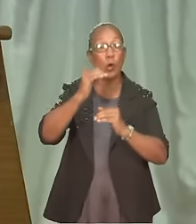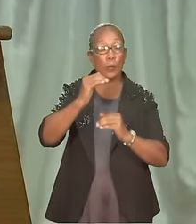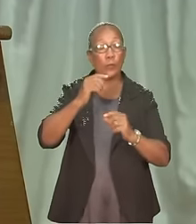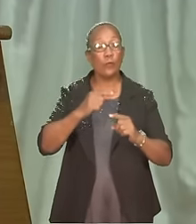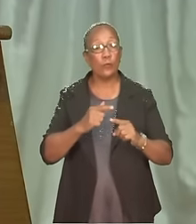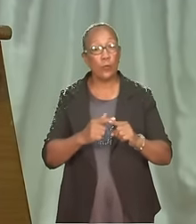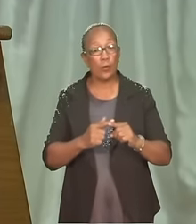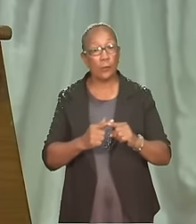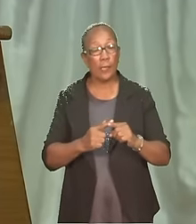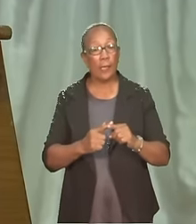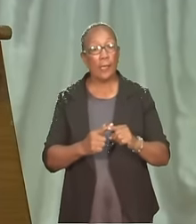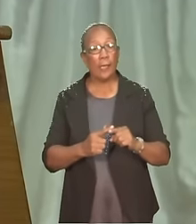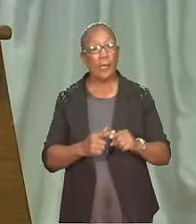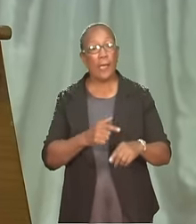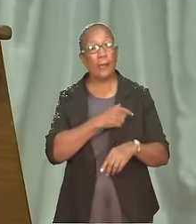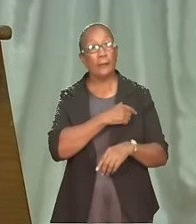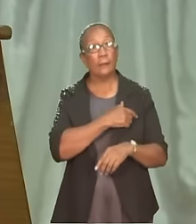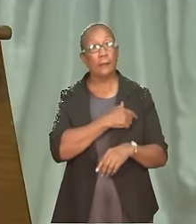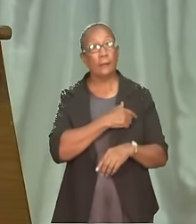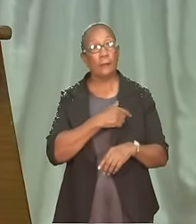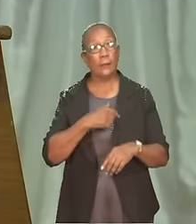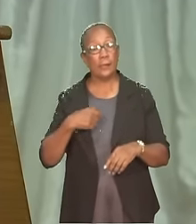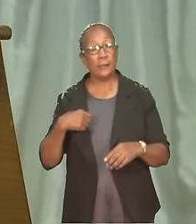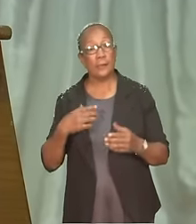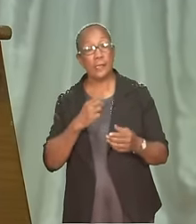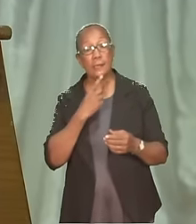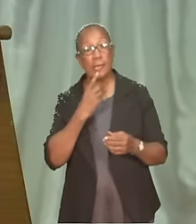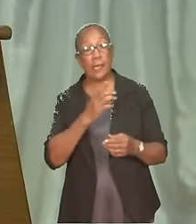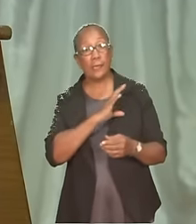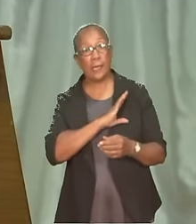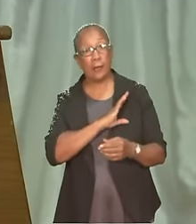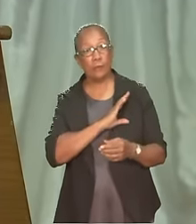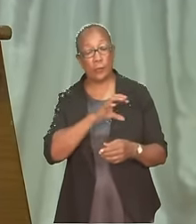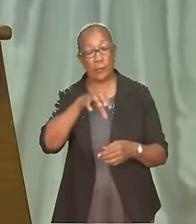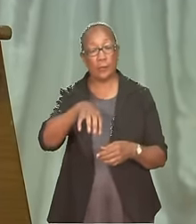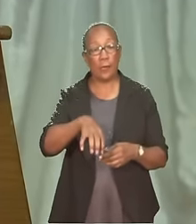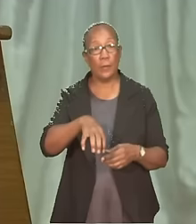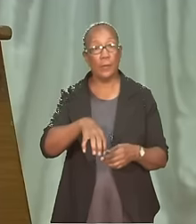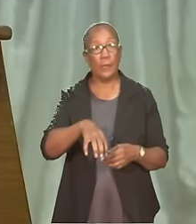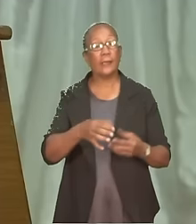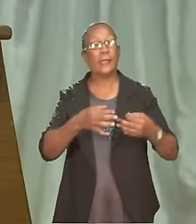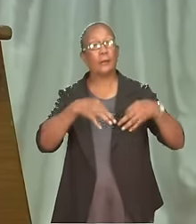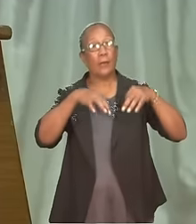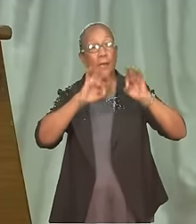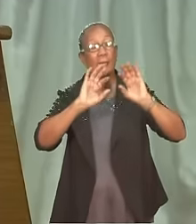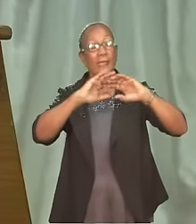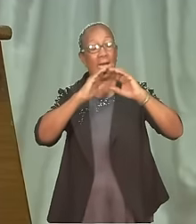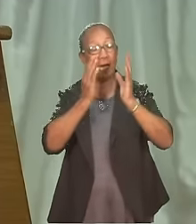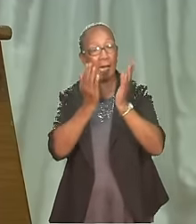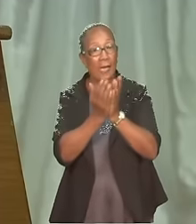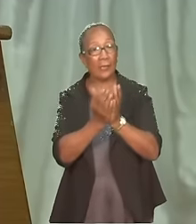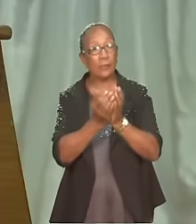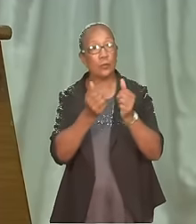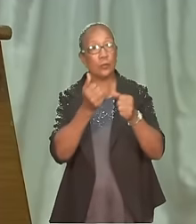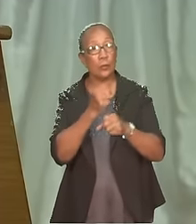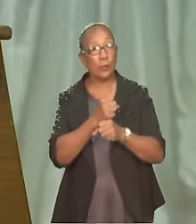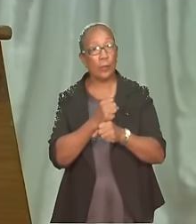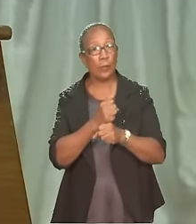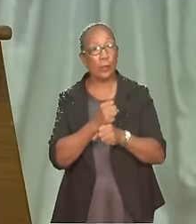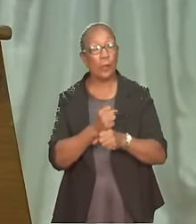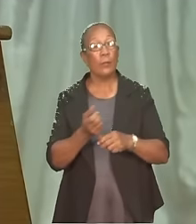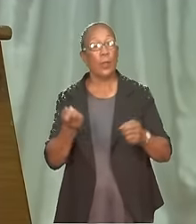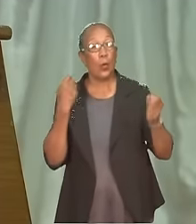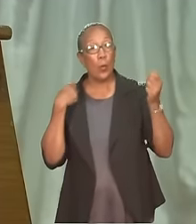als president persoonlijk, en dat doe ik al, van het kabinet dat beleid aansturen. En wekelijks hebben we